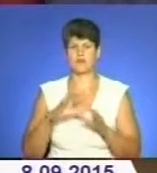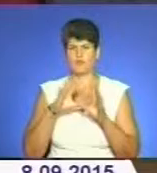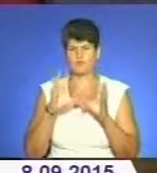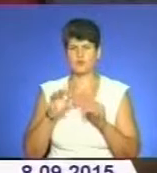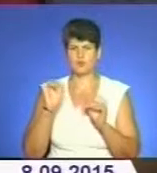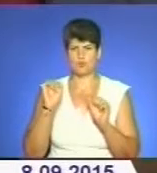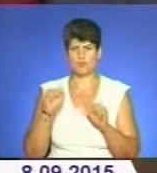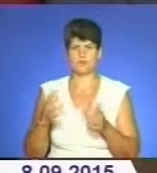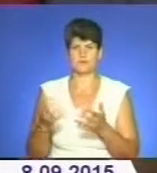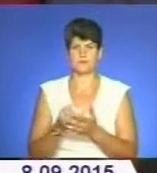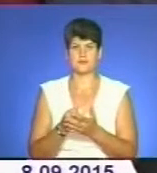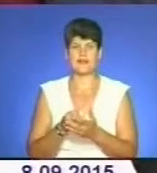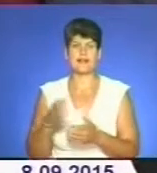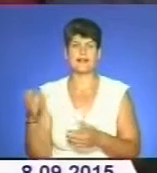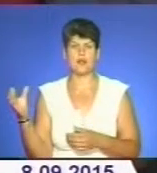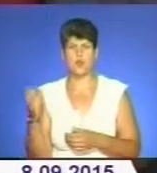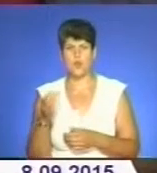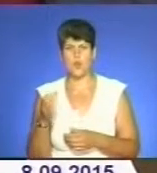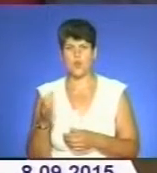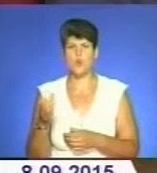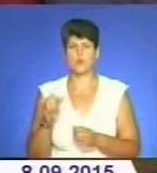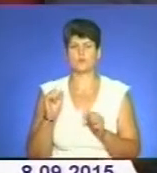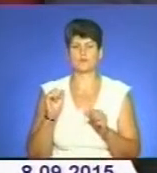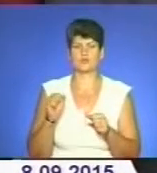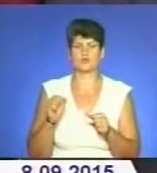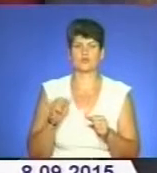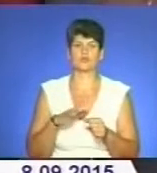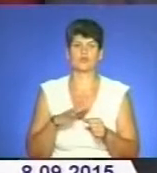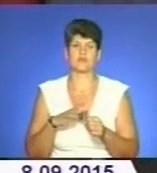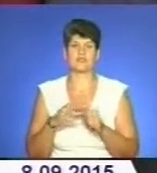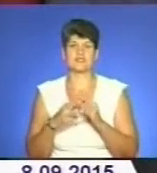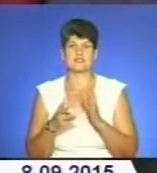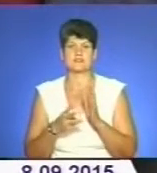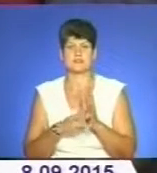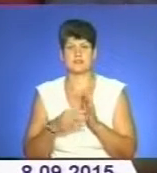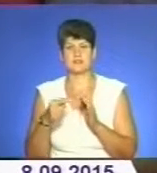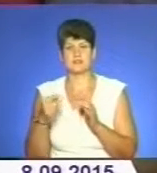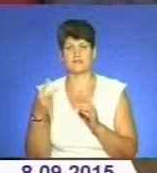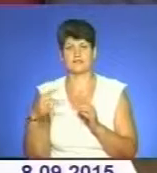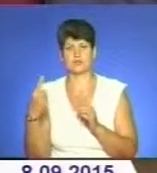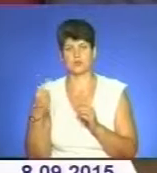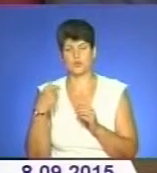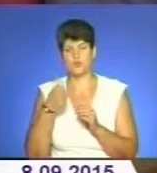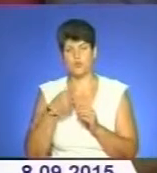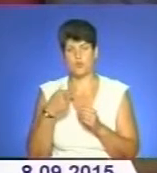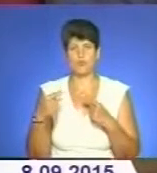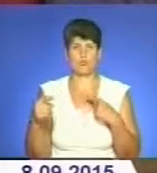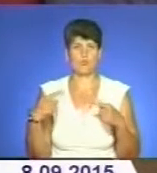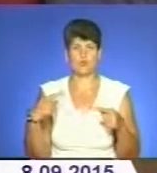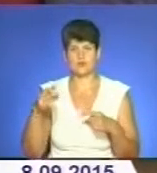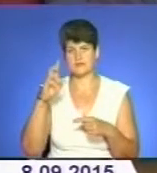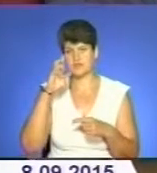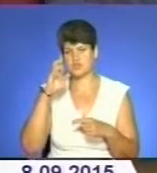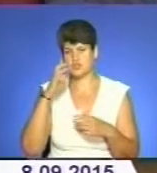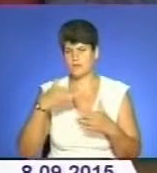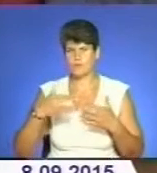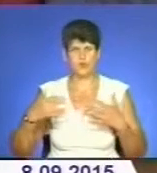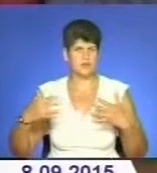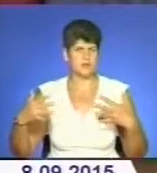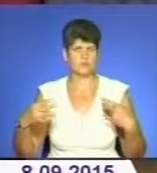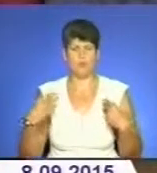І алкоголь, зрозуміло, що десь якогось 18-21 року в різних державах по-різному дозволяється